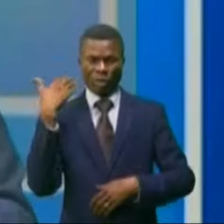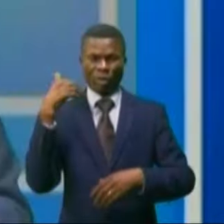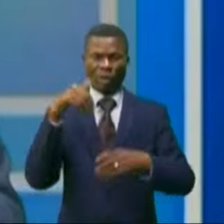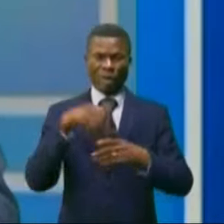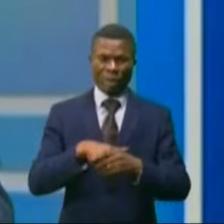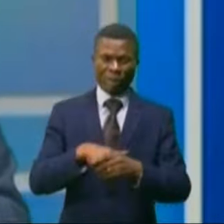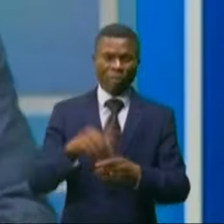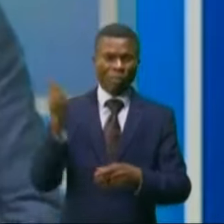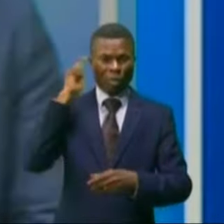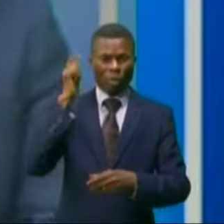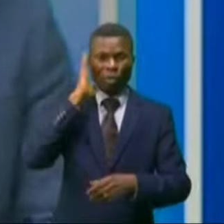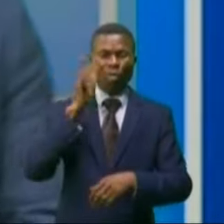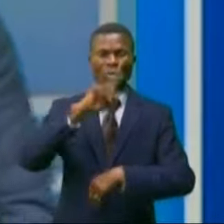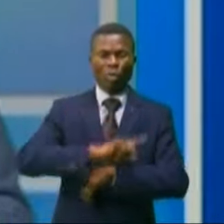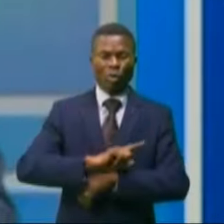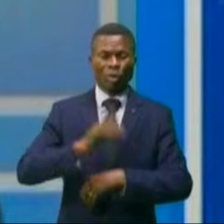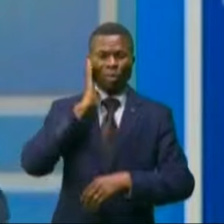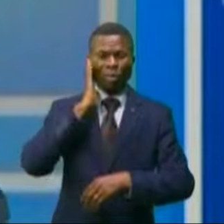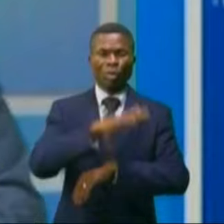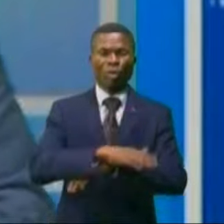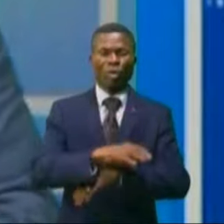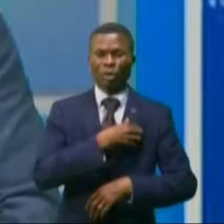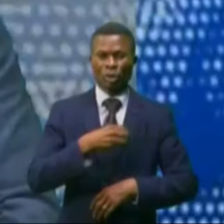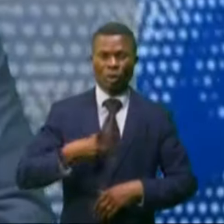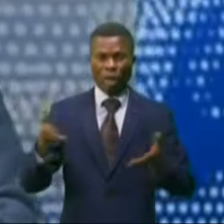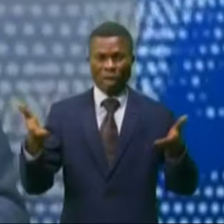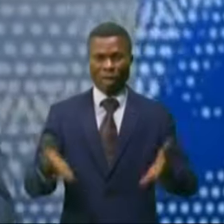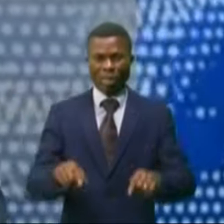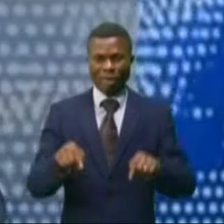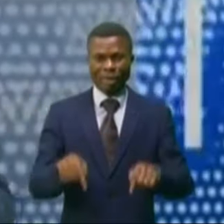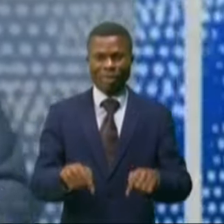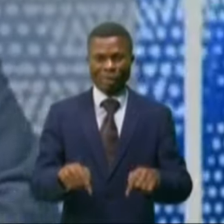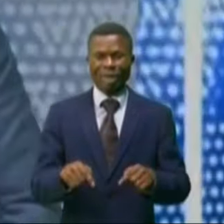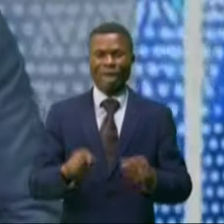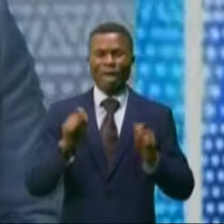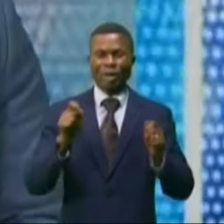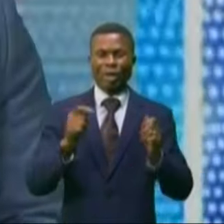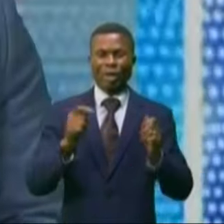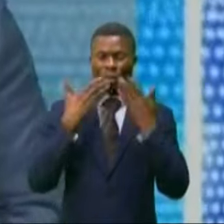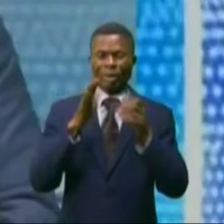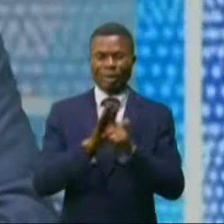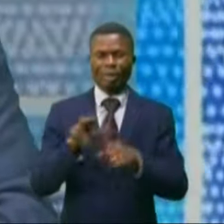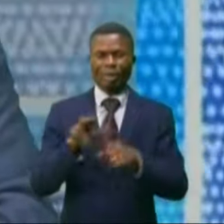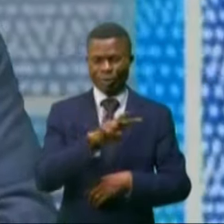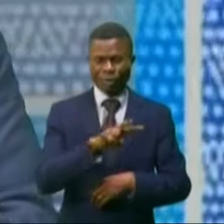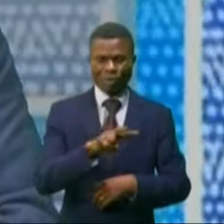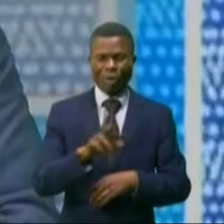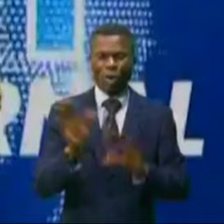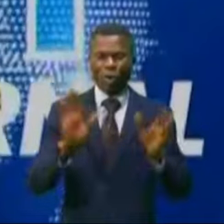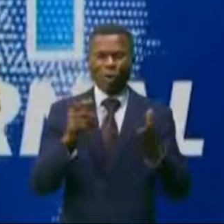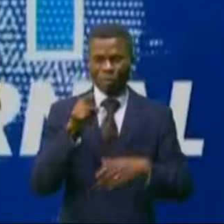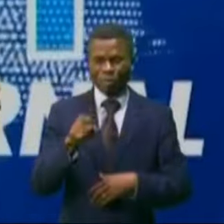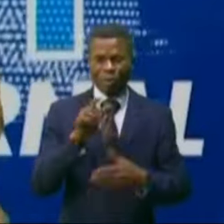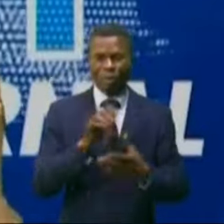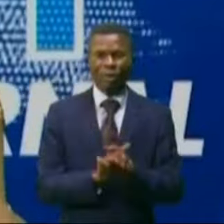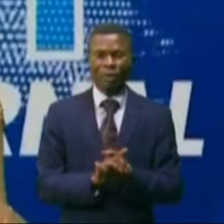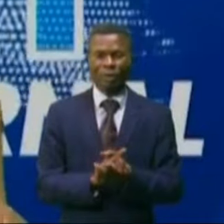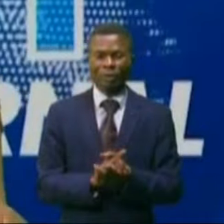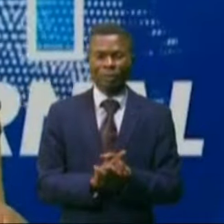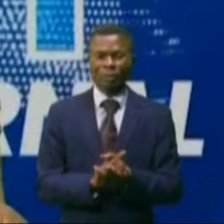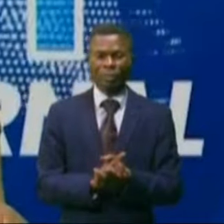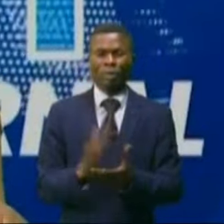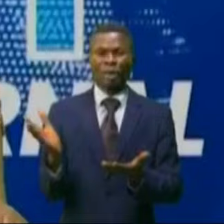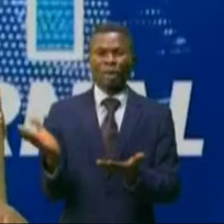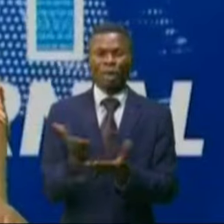professeur Bob. Bonsoir, madame. Merci d'être avec nous sur ce plateau. C'est moi qui vous remercie également pour votre invitation. Dans votre ouvrage, vous